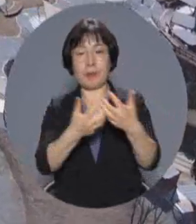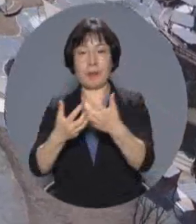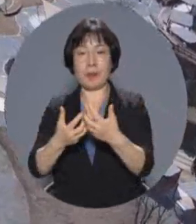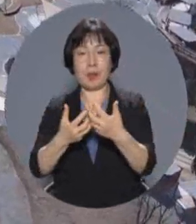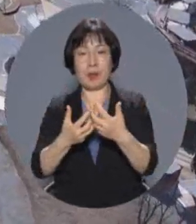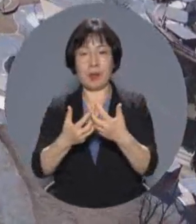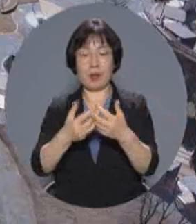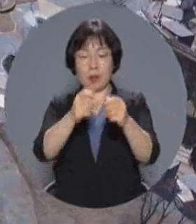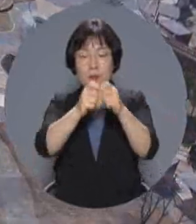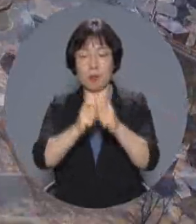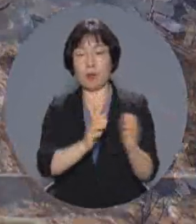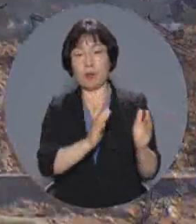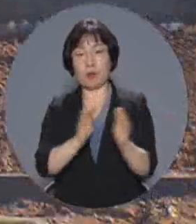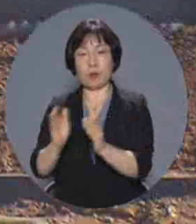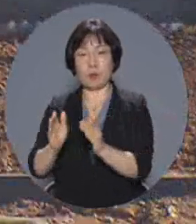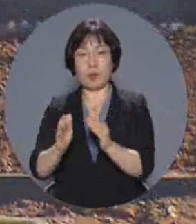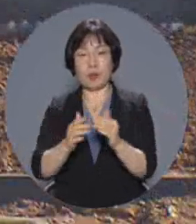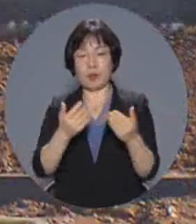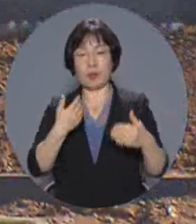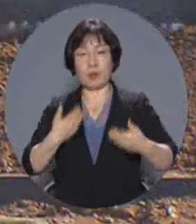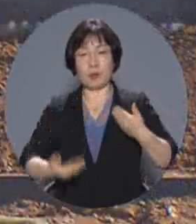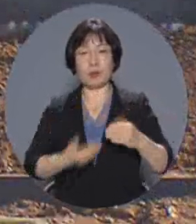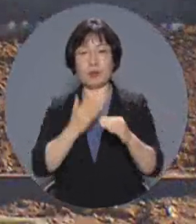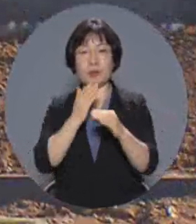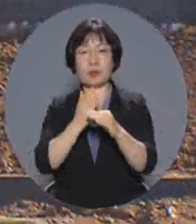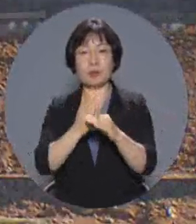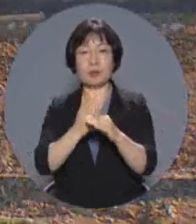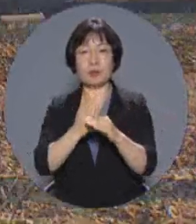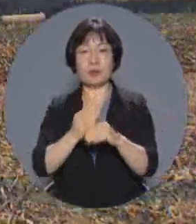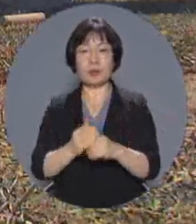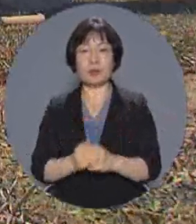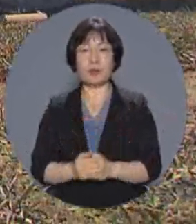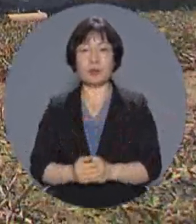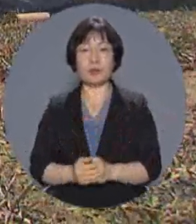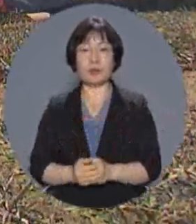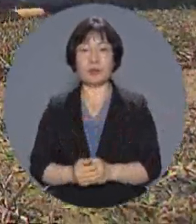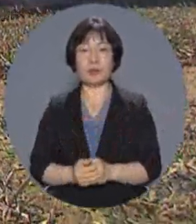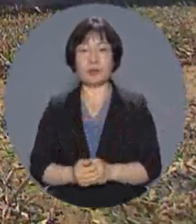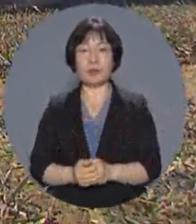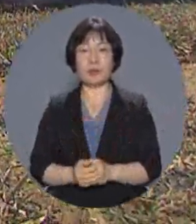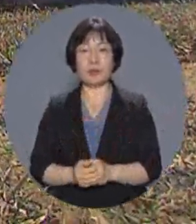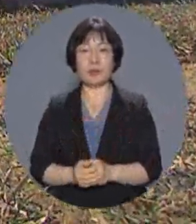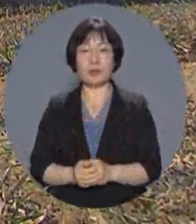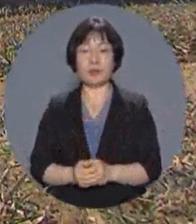그만큼 더 꼼꼼한 준비가 현장에서 이루어지고 있습니다. MBC 뉴스 유민호입니다.